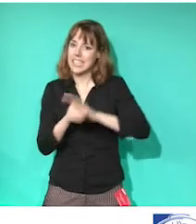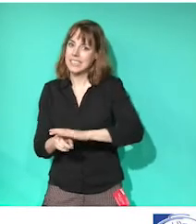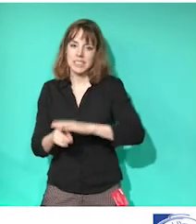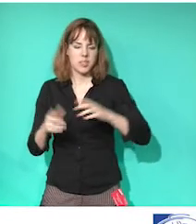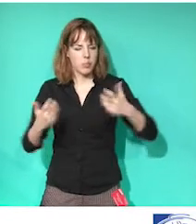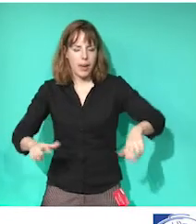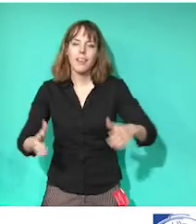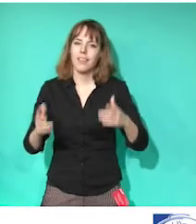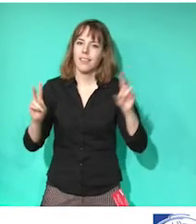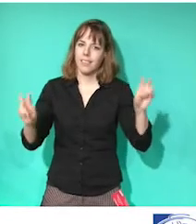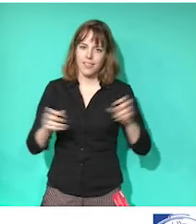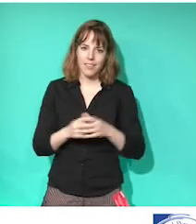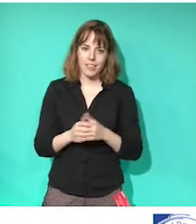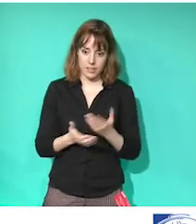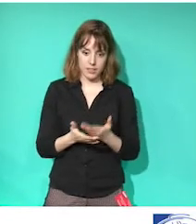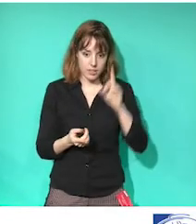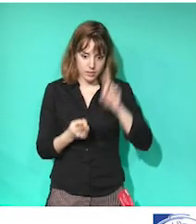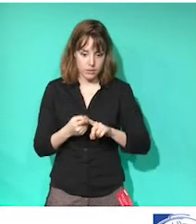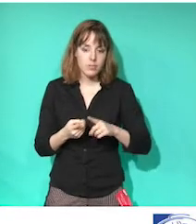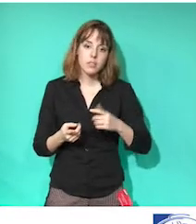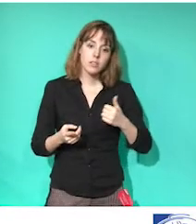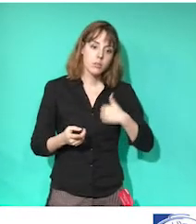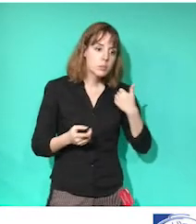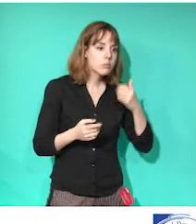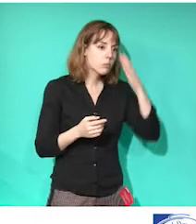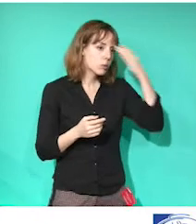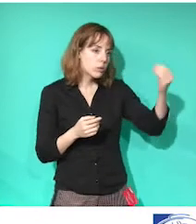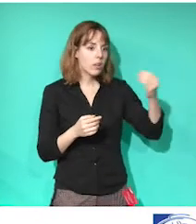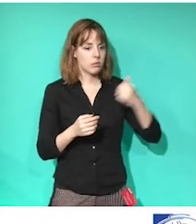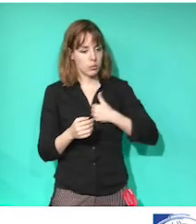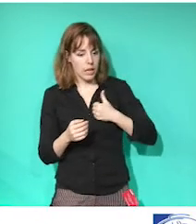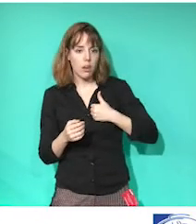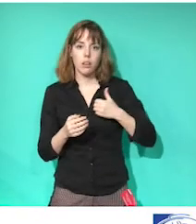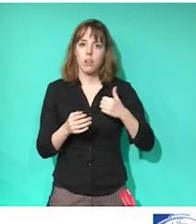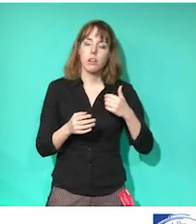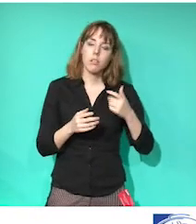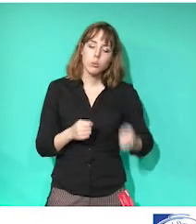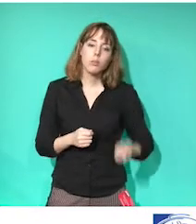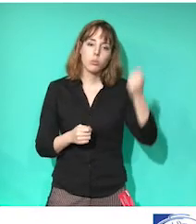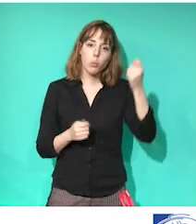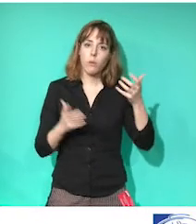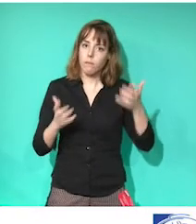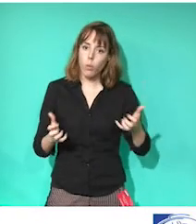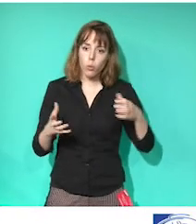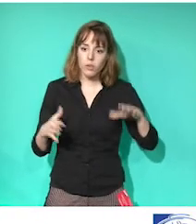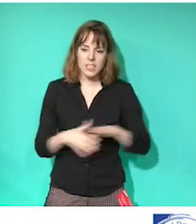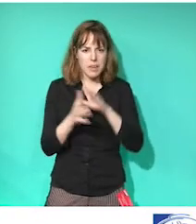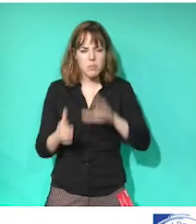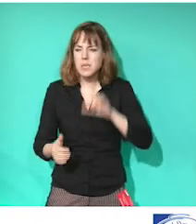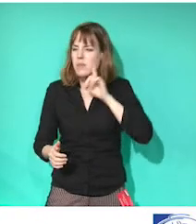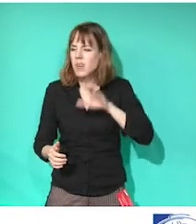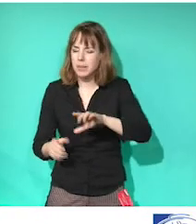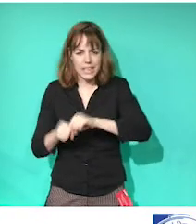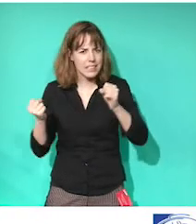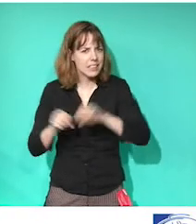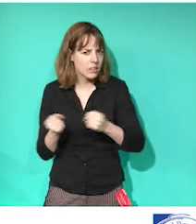à l'autonomie personnelle, professionnelle et l'éducation, en passant par la déconstruction des stéréotypes sexistes et l'orientation professionnelle ainsi